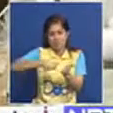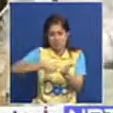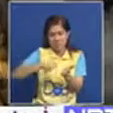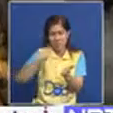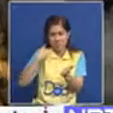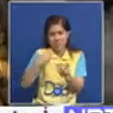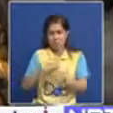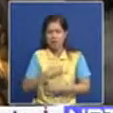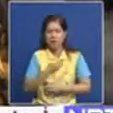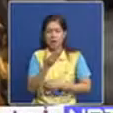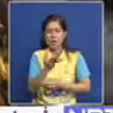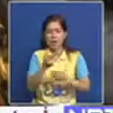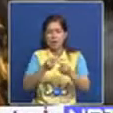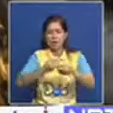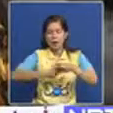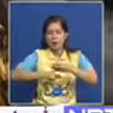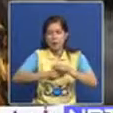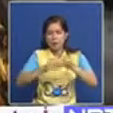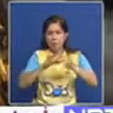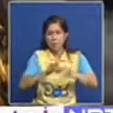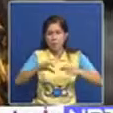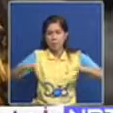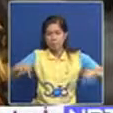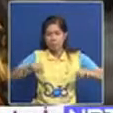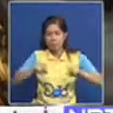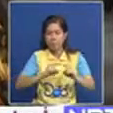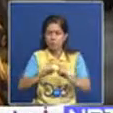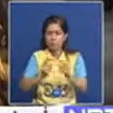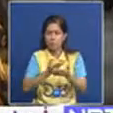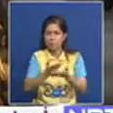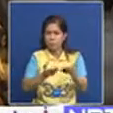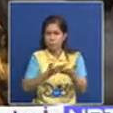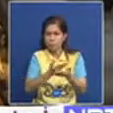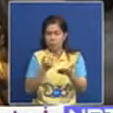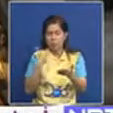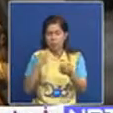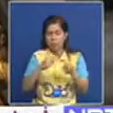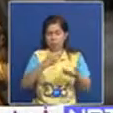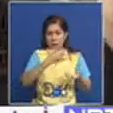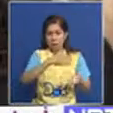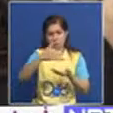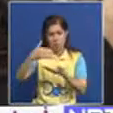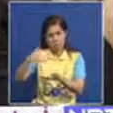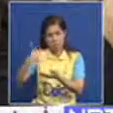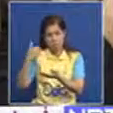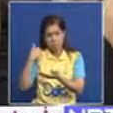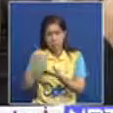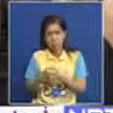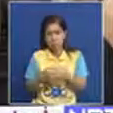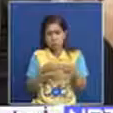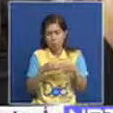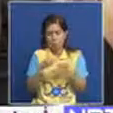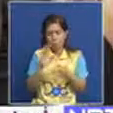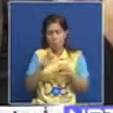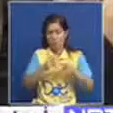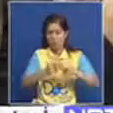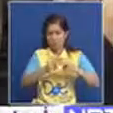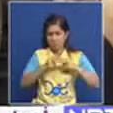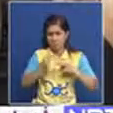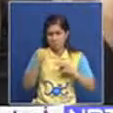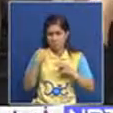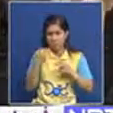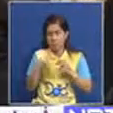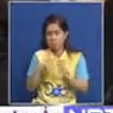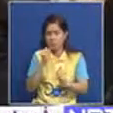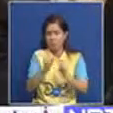ความร่วมมือในด้านการส่งออกให้มากยิ่งขึ้นรวมทั้งการสนับสนุนให้ภาคเอกชนไปเปิดตลาดรัสเซียเพราะว่าเป็นตลาดใ